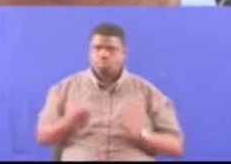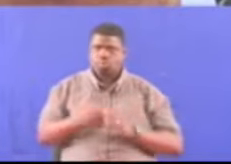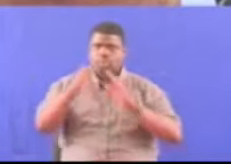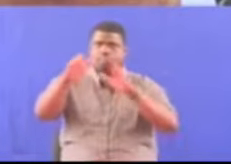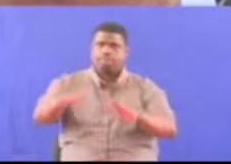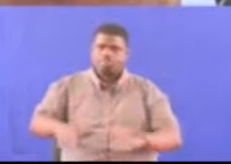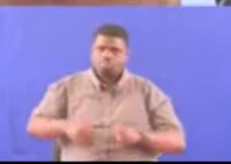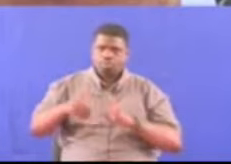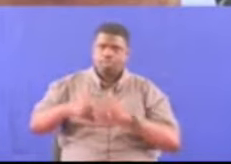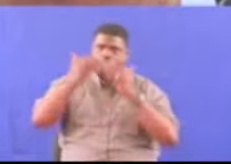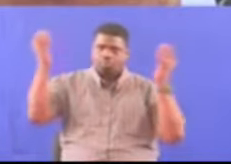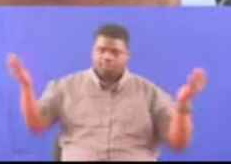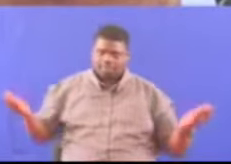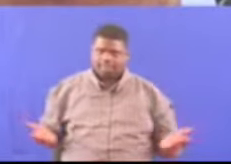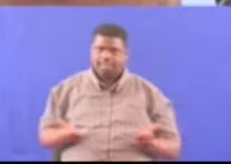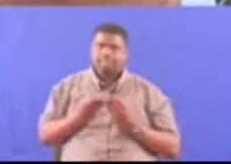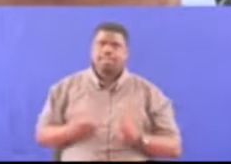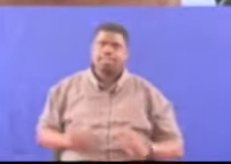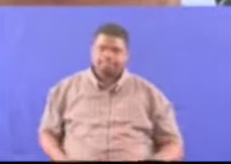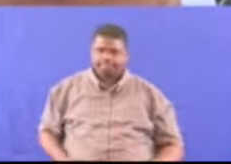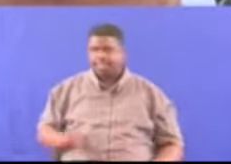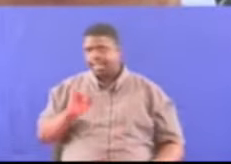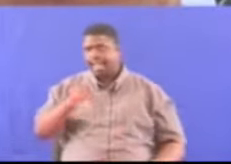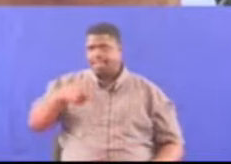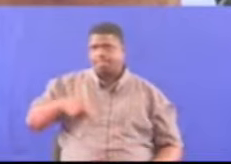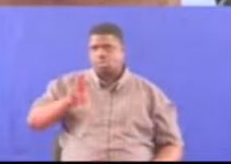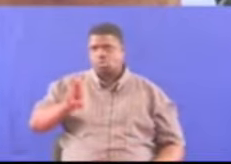Duniani, Interparliamentary Union,